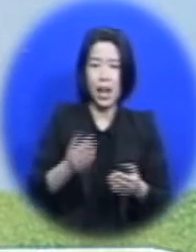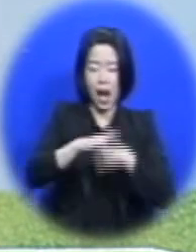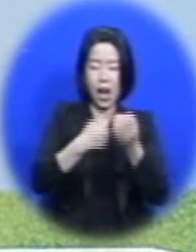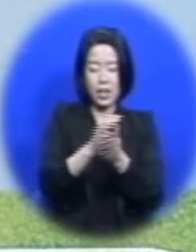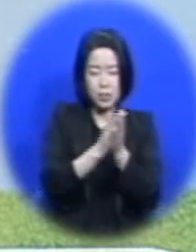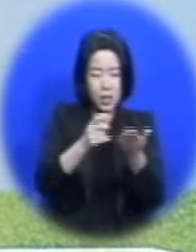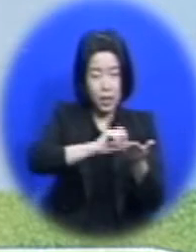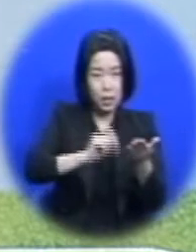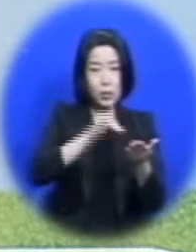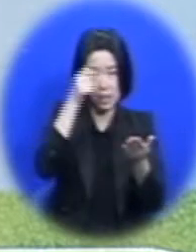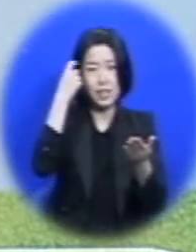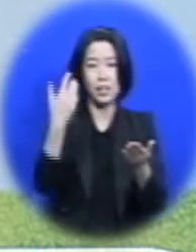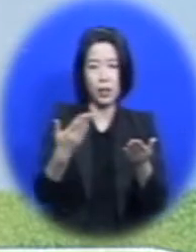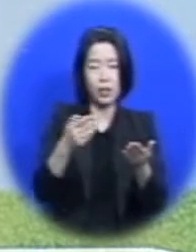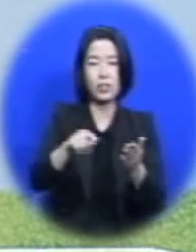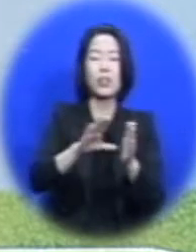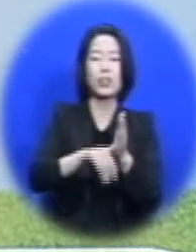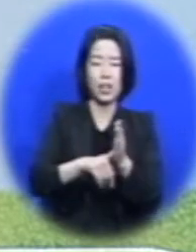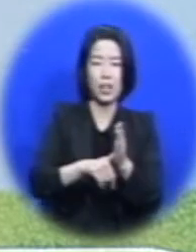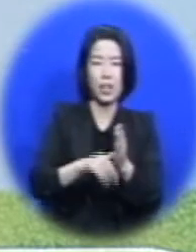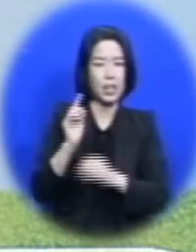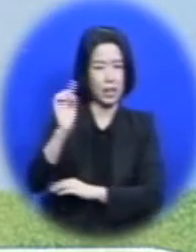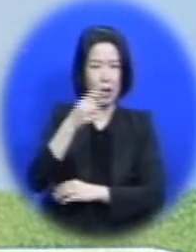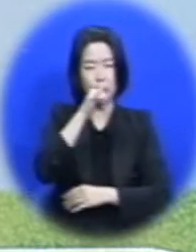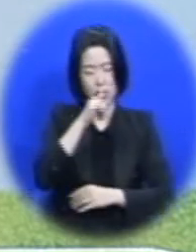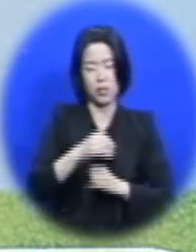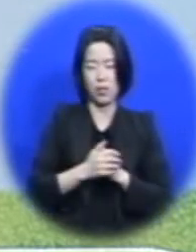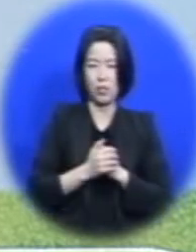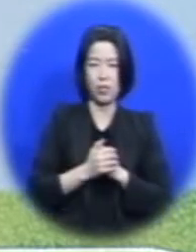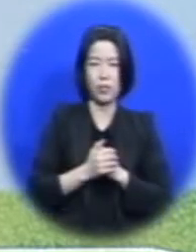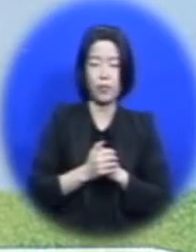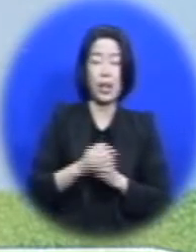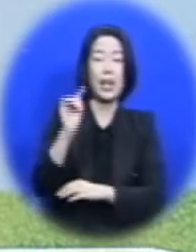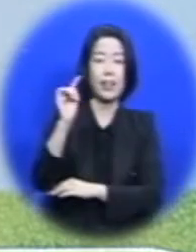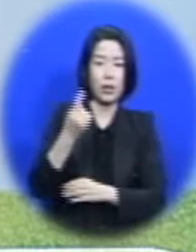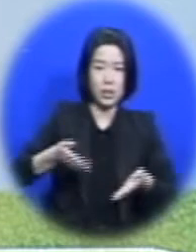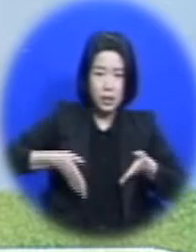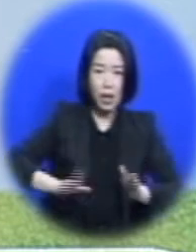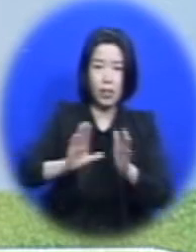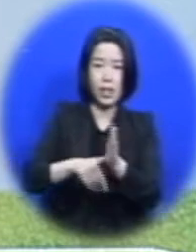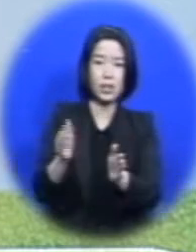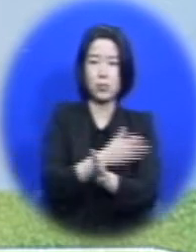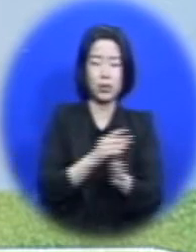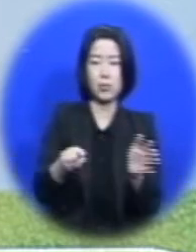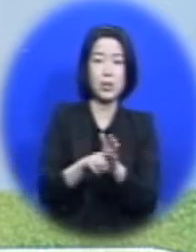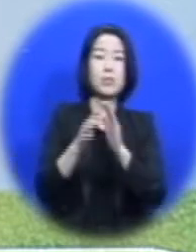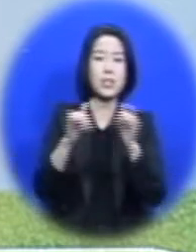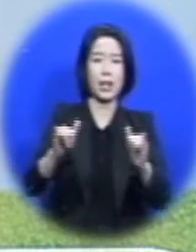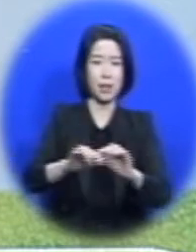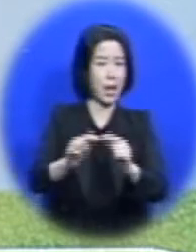있잖아요 그랬던 때가 다윗 애교도 있었어요 다윗은 태어날 때부터 믿음의 사람을